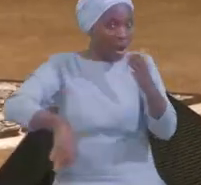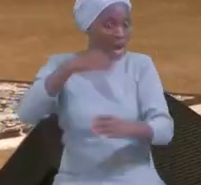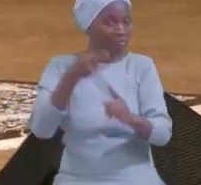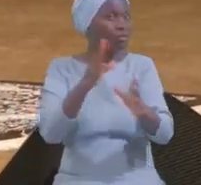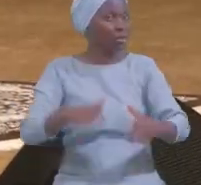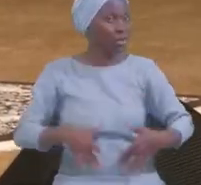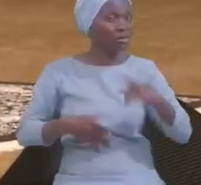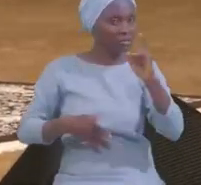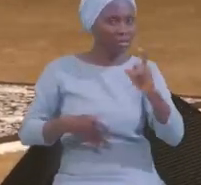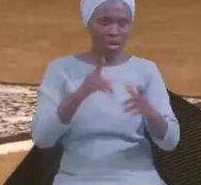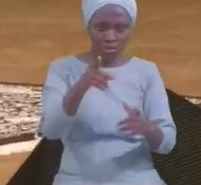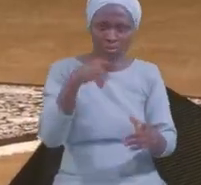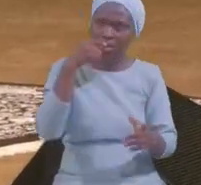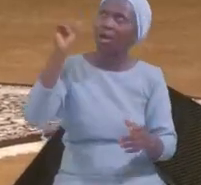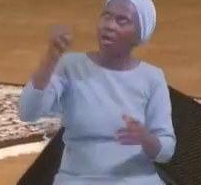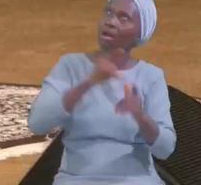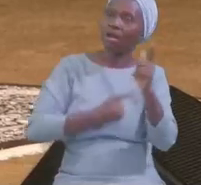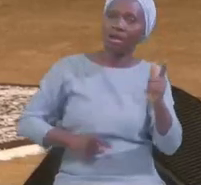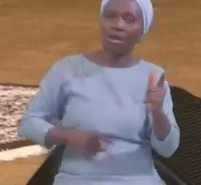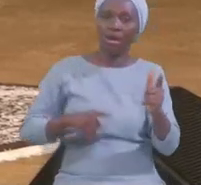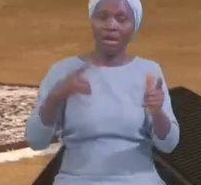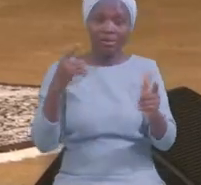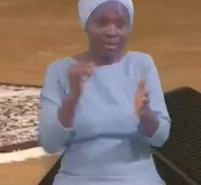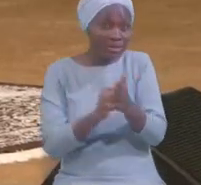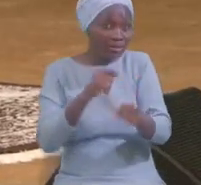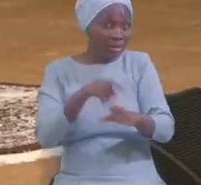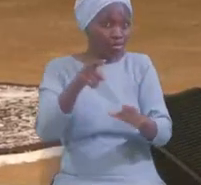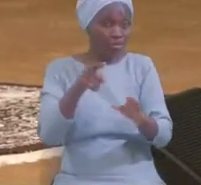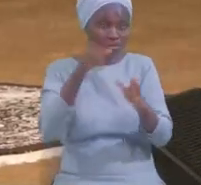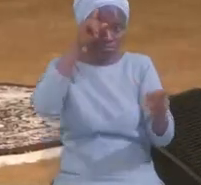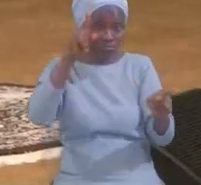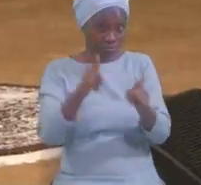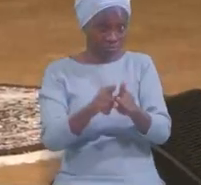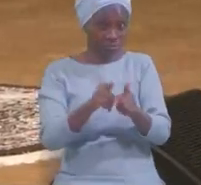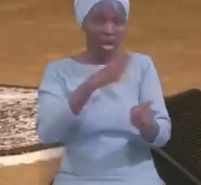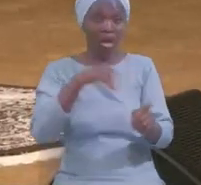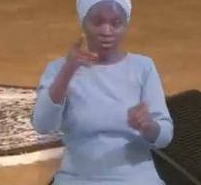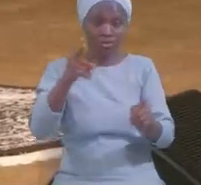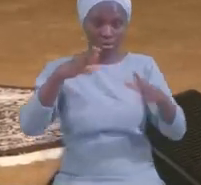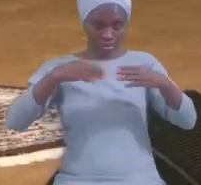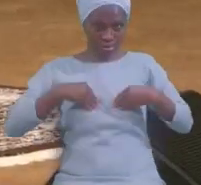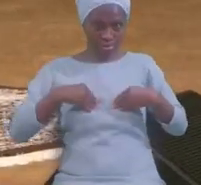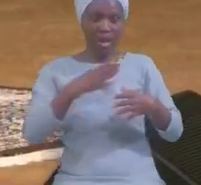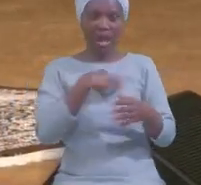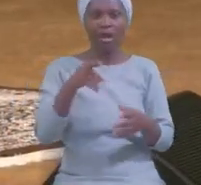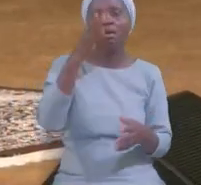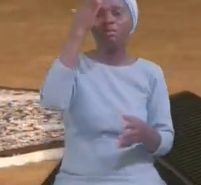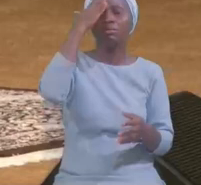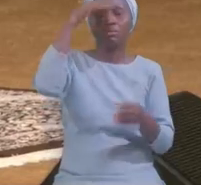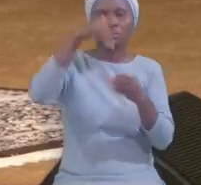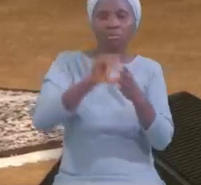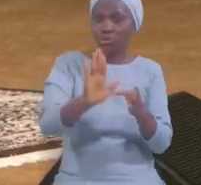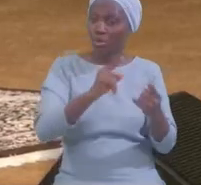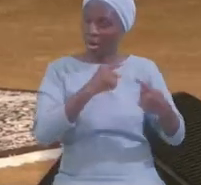de prodiges? Oui, Seigneur, dès que vous accordez avec le Seigneur, vous confirmez dans votre cœur, vous le